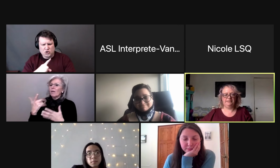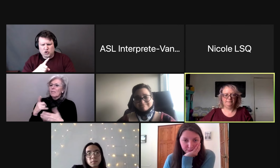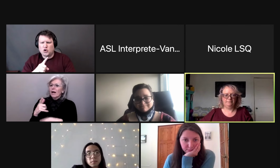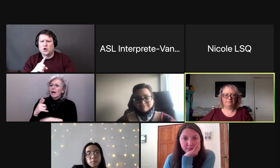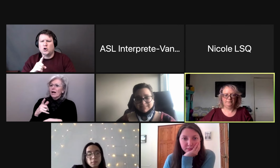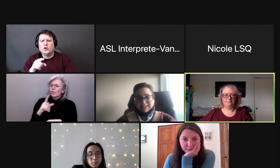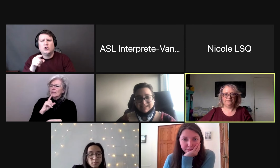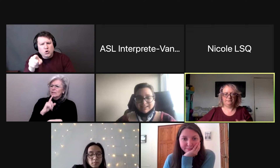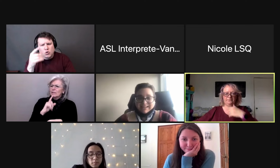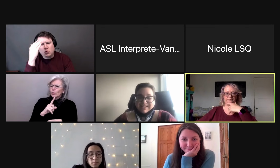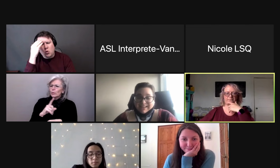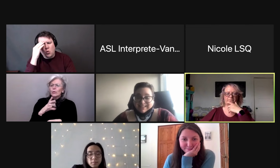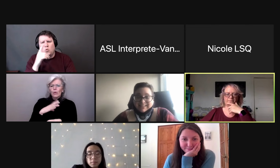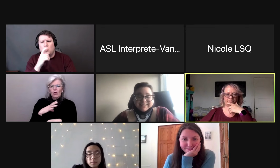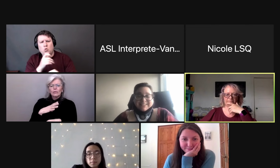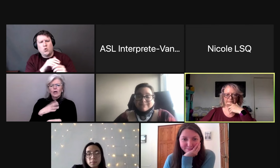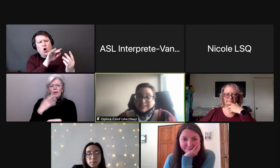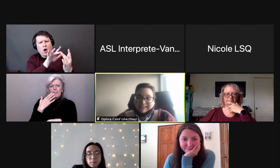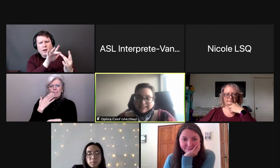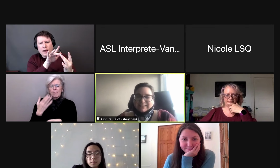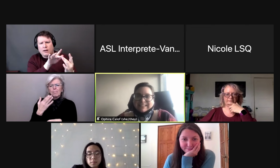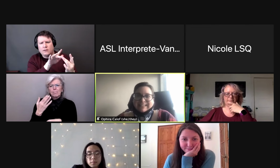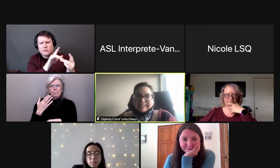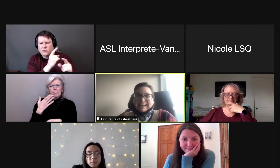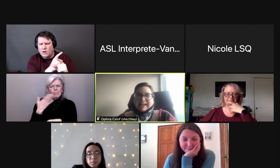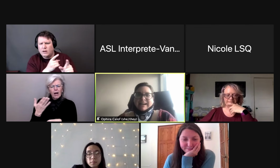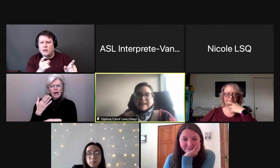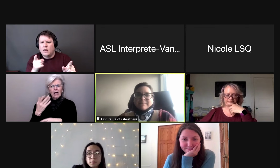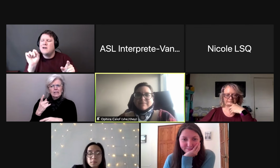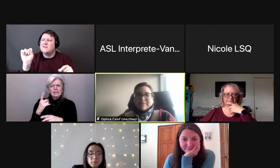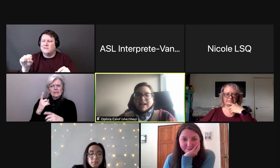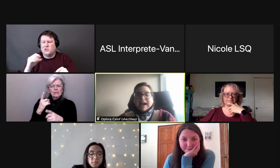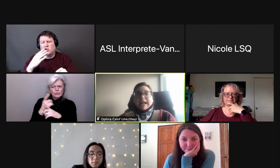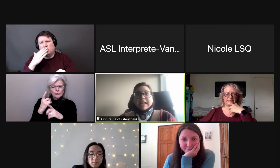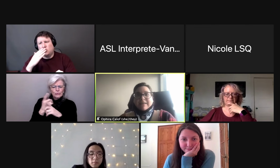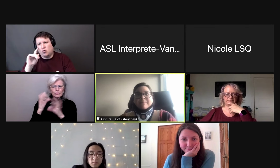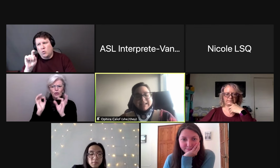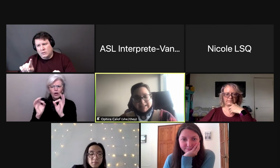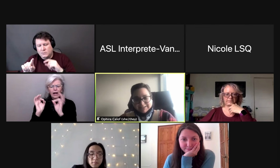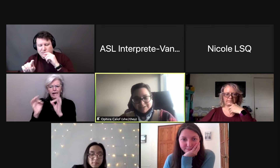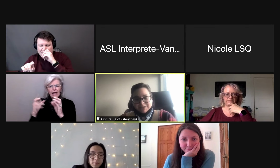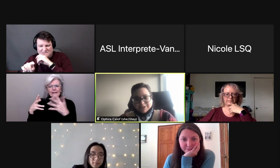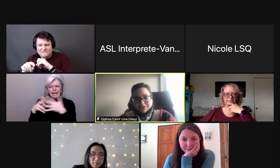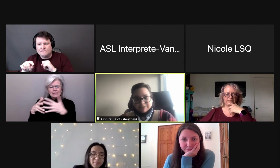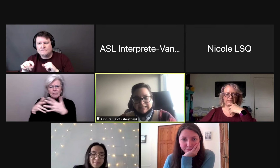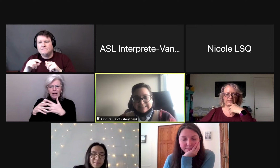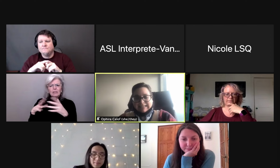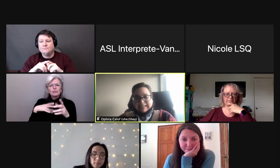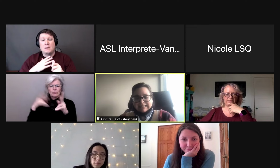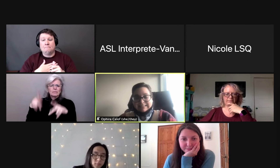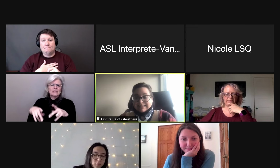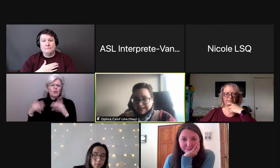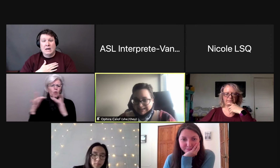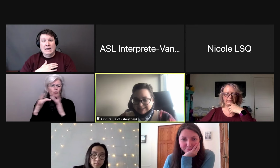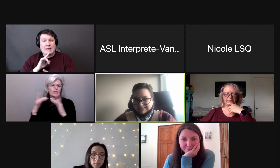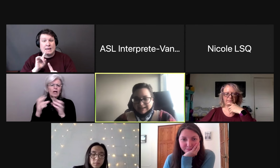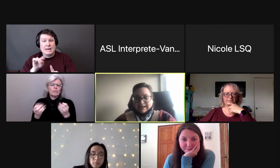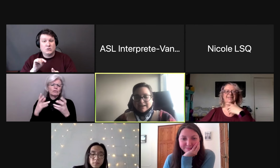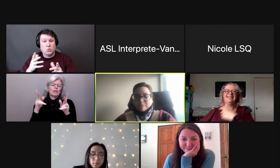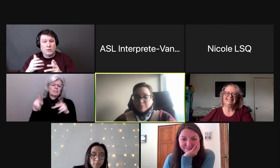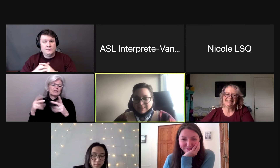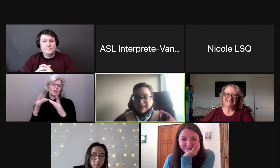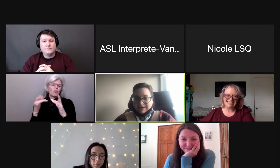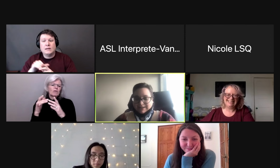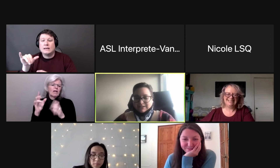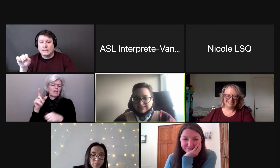d'avoir une réduction de comptes et une transparence ? Est-ce qu'une personne contact ou plusieurs ?